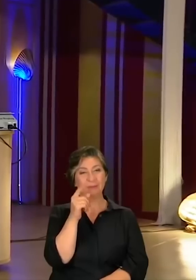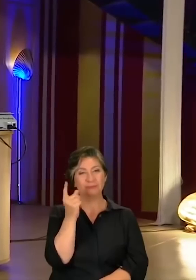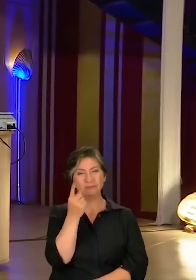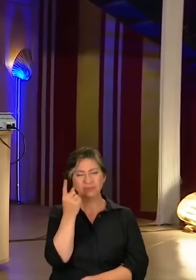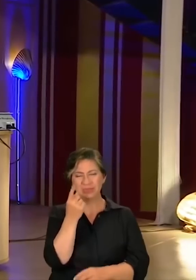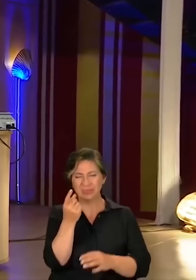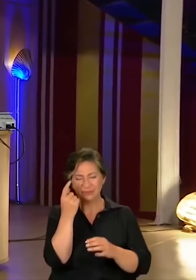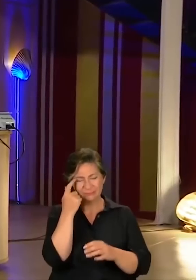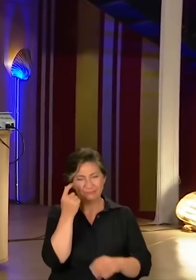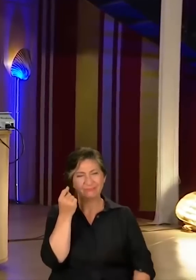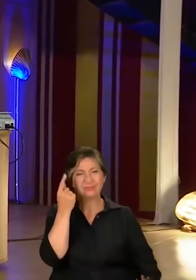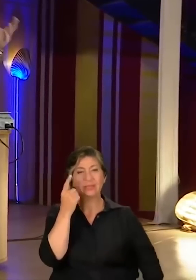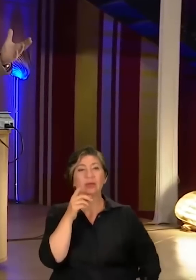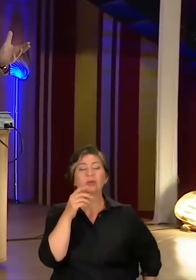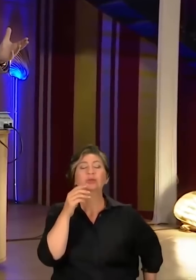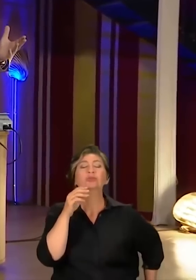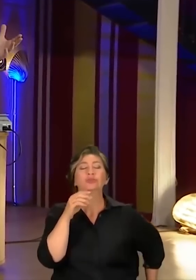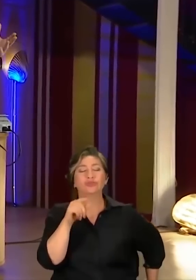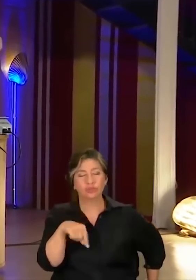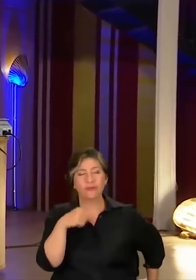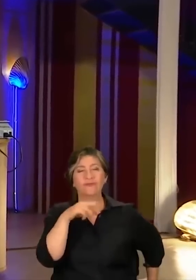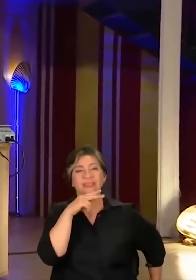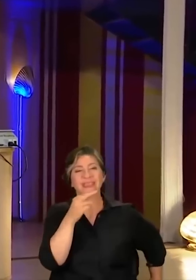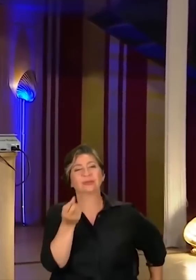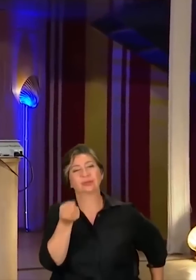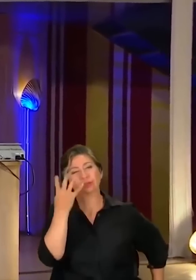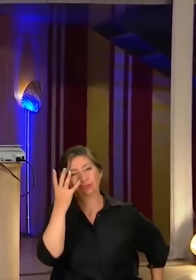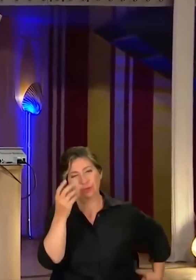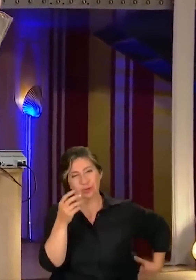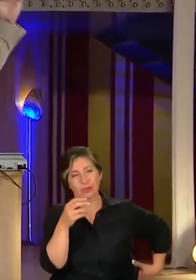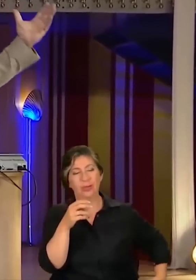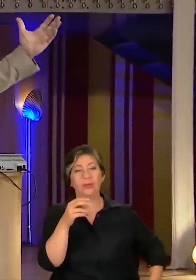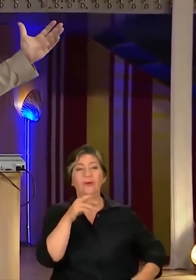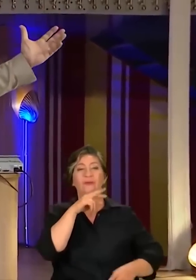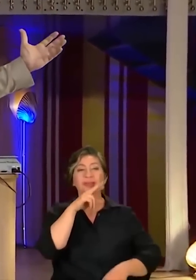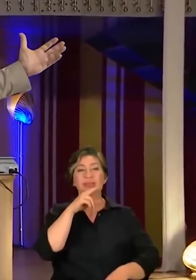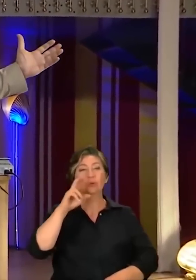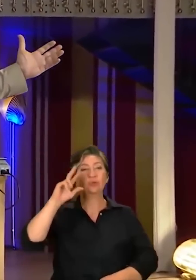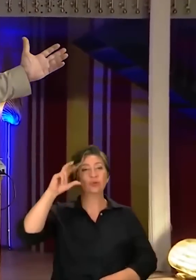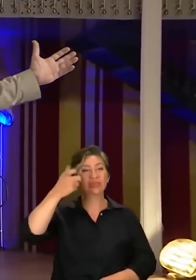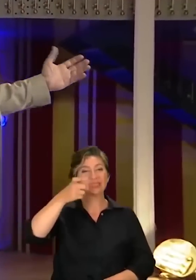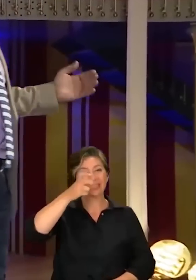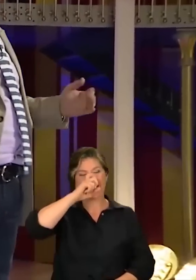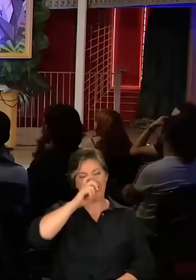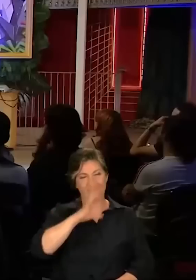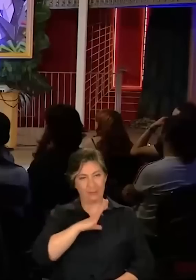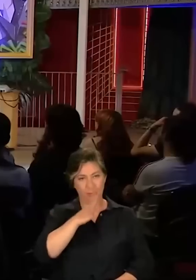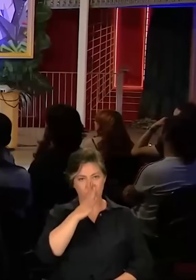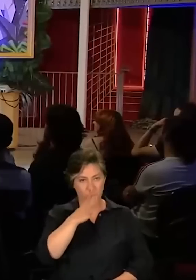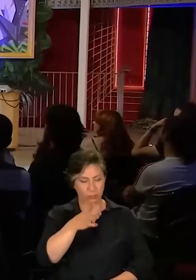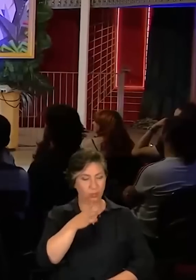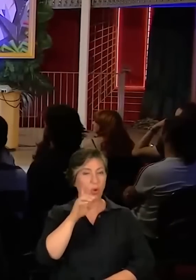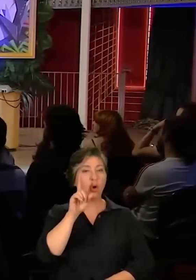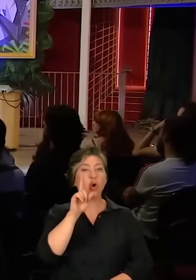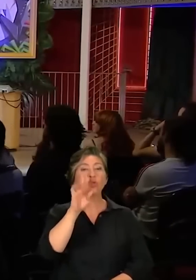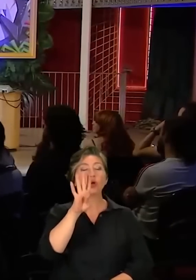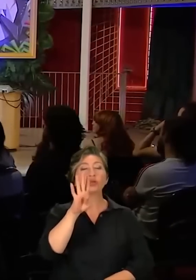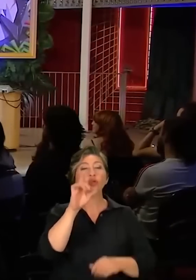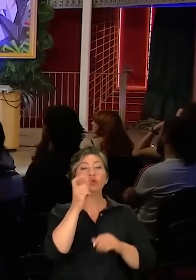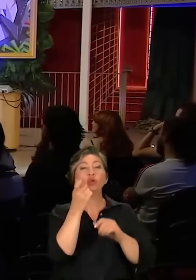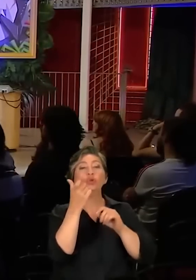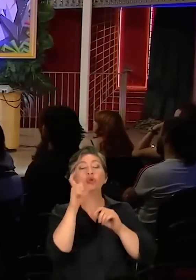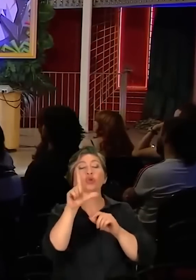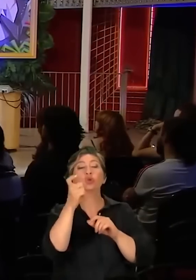doğuşu mu, bir şey mi doğuyor? Çorap Fransa'da doğuyor. Mesela Fransa'da Güneş Kral var biliyorsunuz. 14.